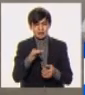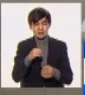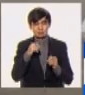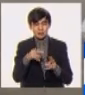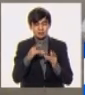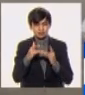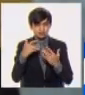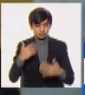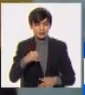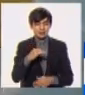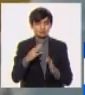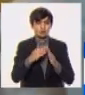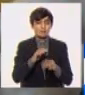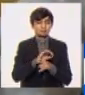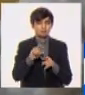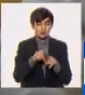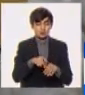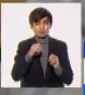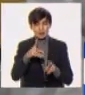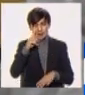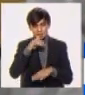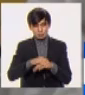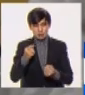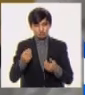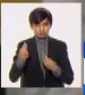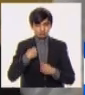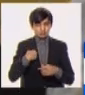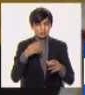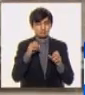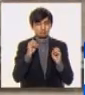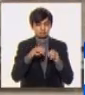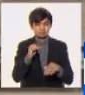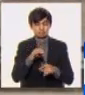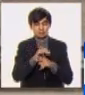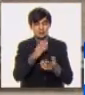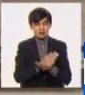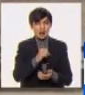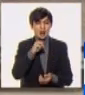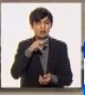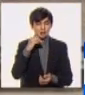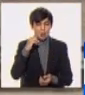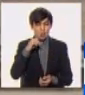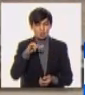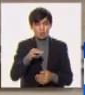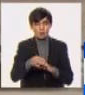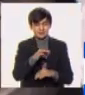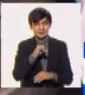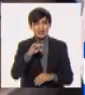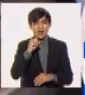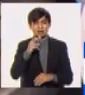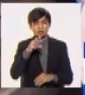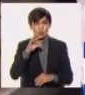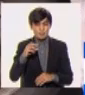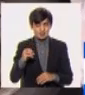үйлеріне жеткізу үшін әкімшіліктен арнайы көліктердің бөлінгенін айтты. Ал Атырау облысындағы теңіз кен орнынан Ақтөбеге жеткізілген жұмысшылар